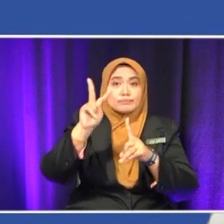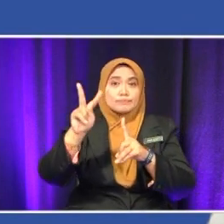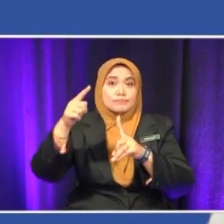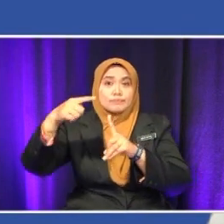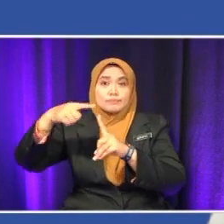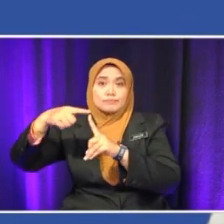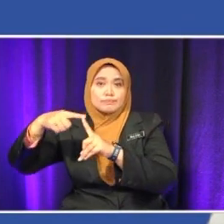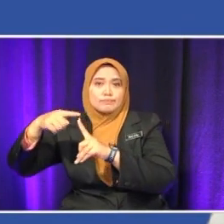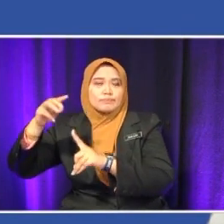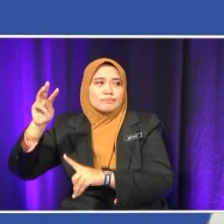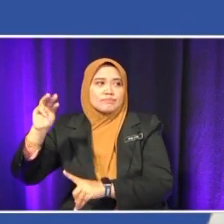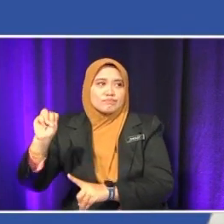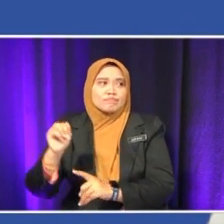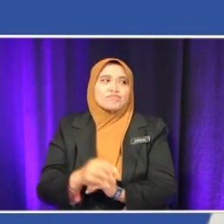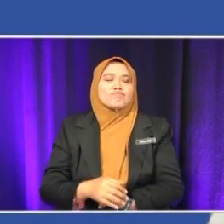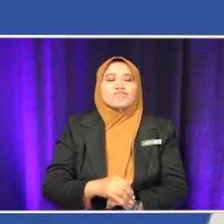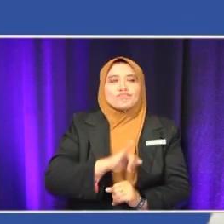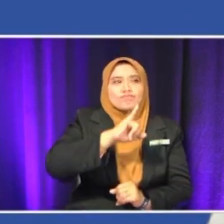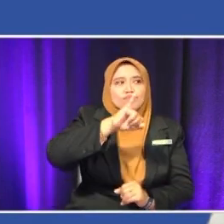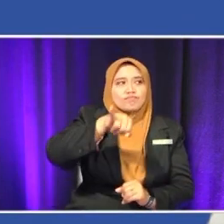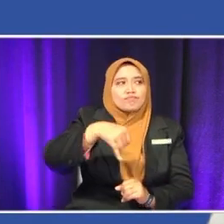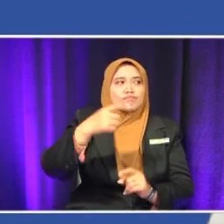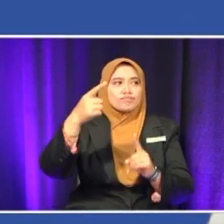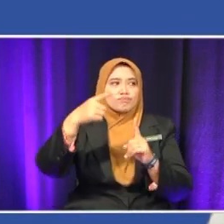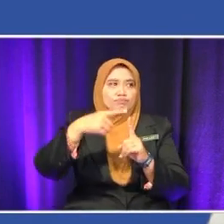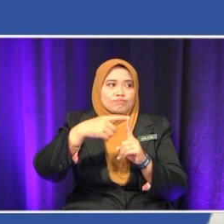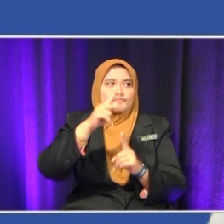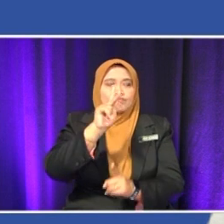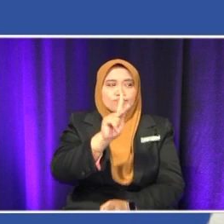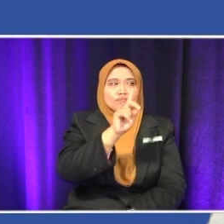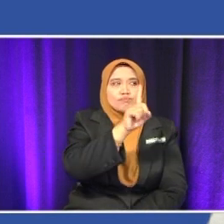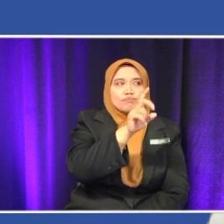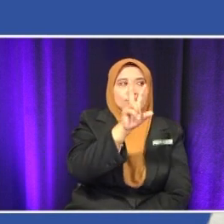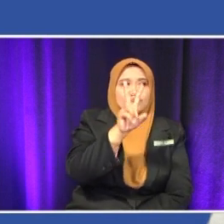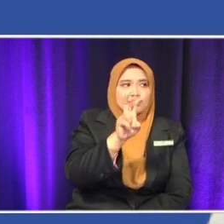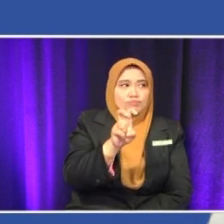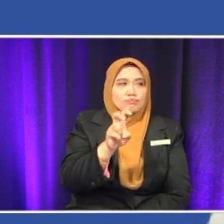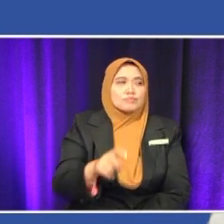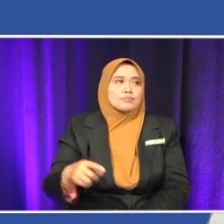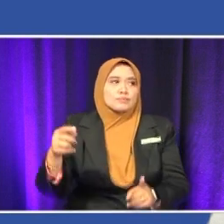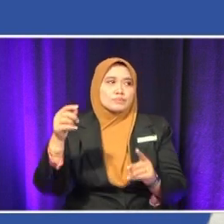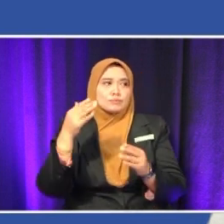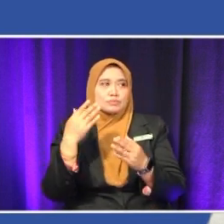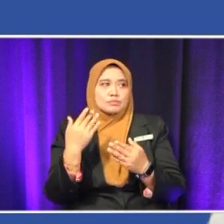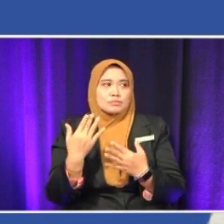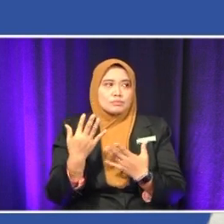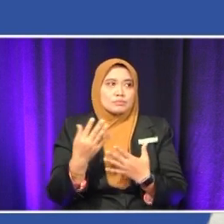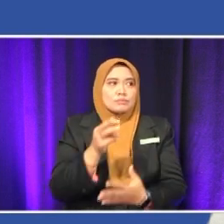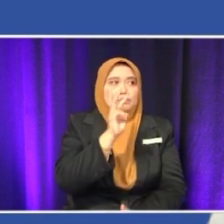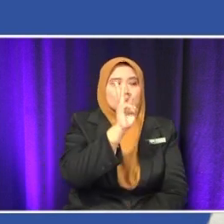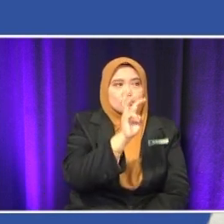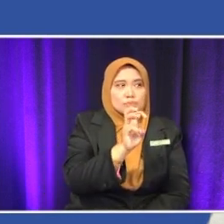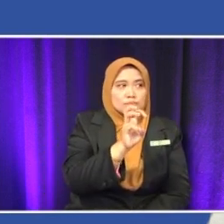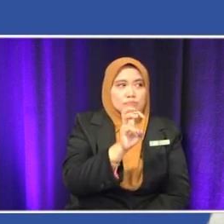K dalam minit ialah 120 minit, transit di K 60 minit, dari K ke M 190 minit. Jumlahnya